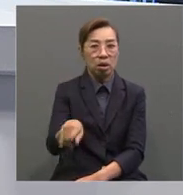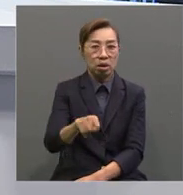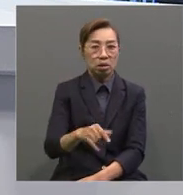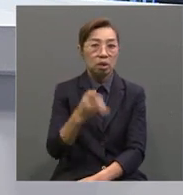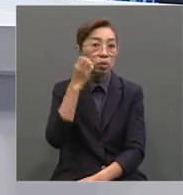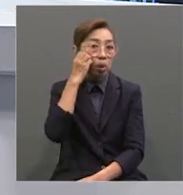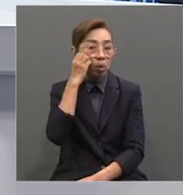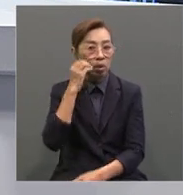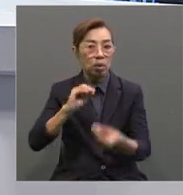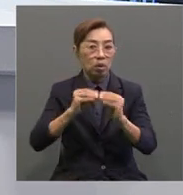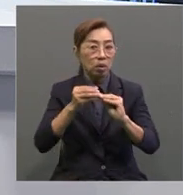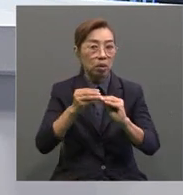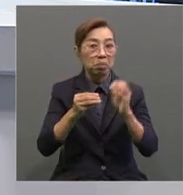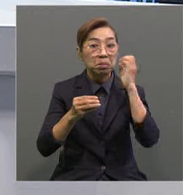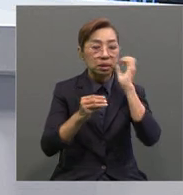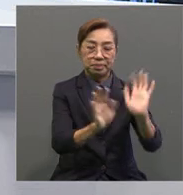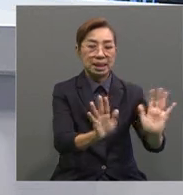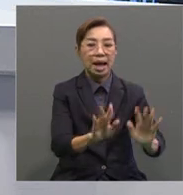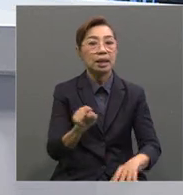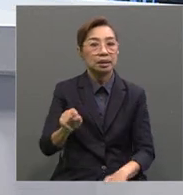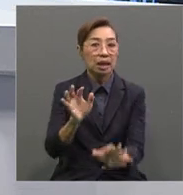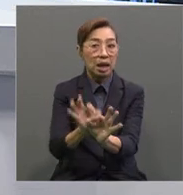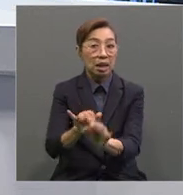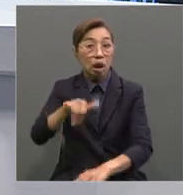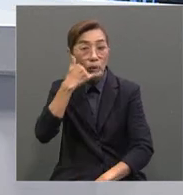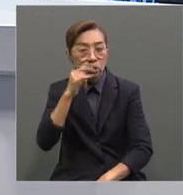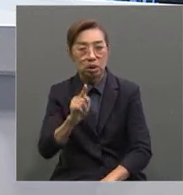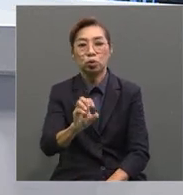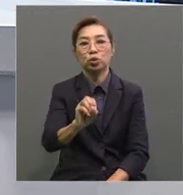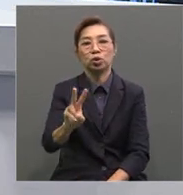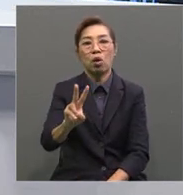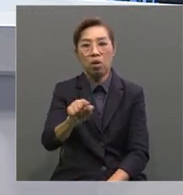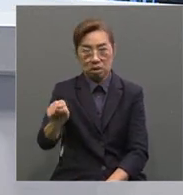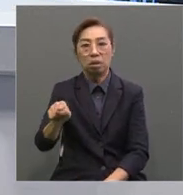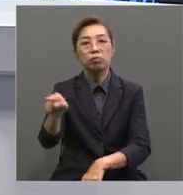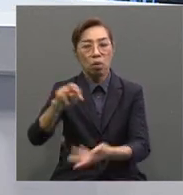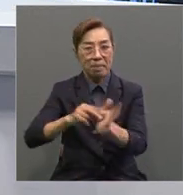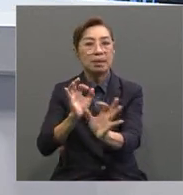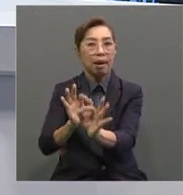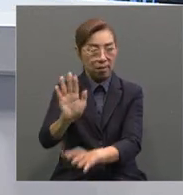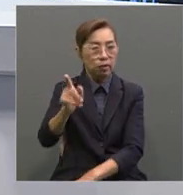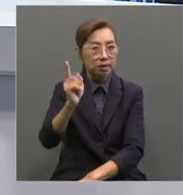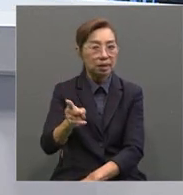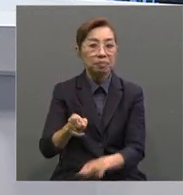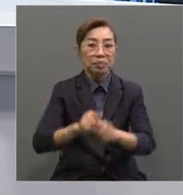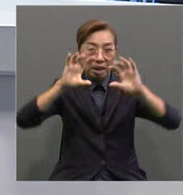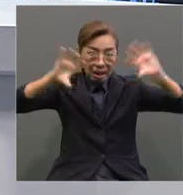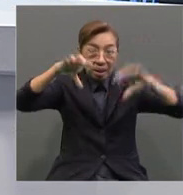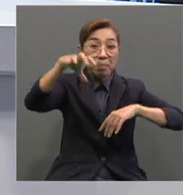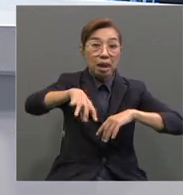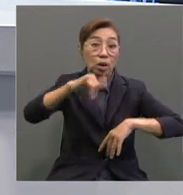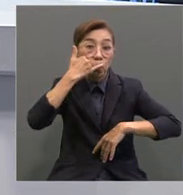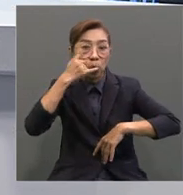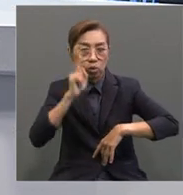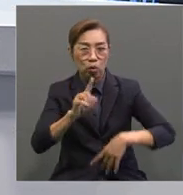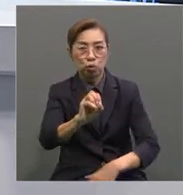เหมือนกันใช่มั้ 7หลักอะไรอย่างเงี้ยนะฮะคือนั่นแหละเขาบอกว่าจะโทรแค่ 02เหมือนกันถ้าเกิดว่าเป็นหน่วยงานของรัฐก็น่าจะใช้เบอร์ 02